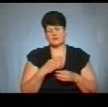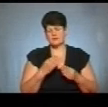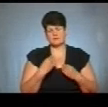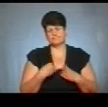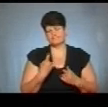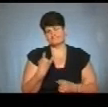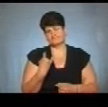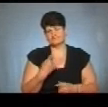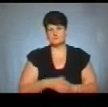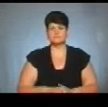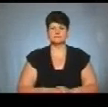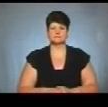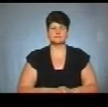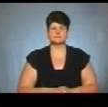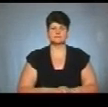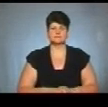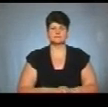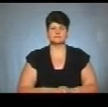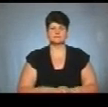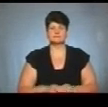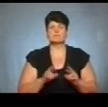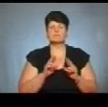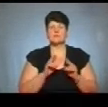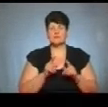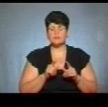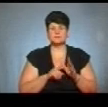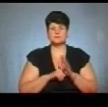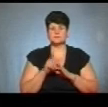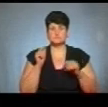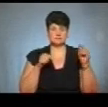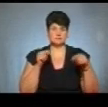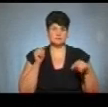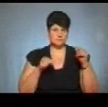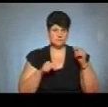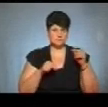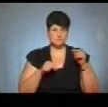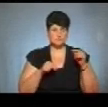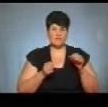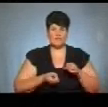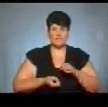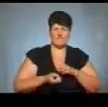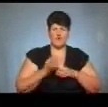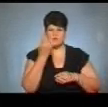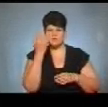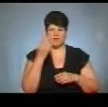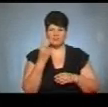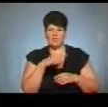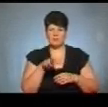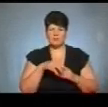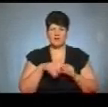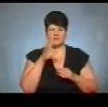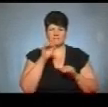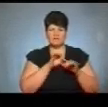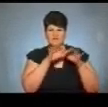уваги. А як йде дощ, фонтан на 2 метри є. Тут витікають